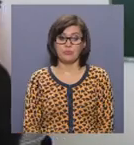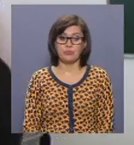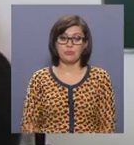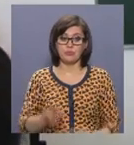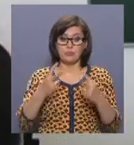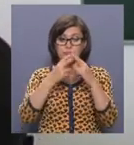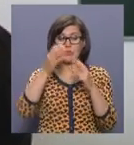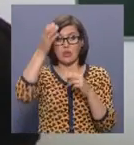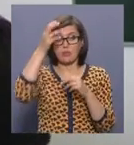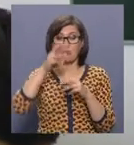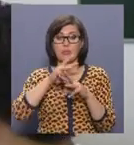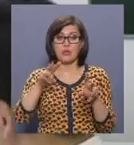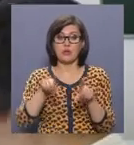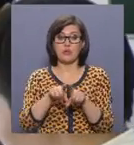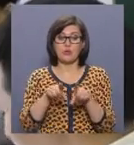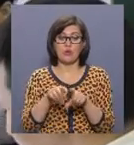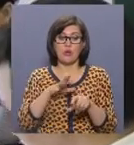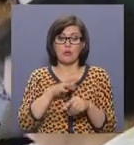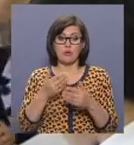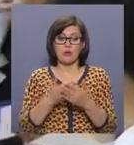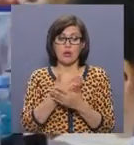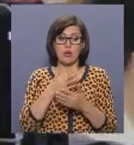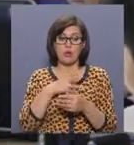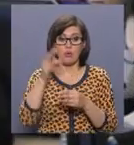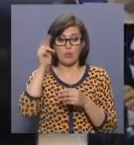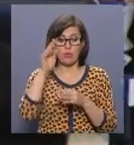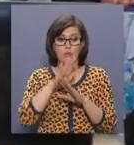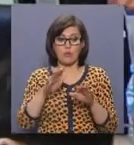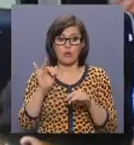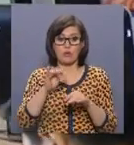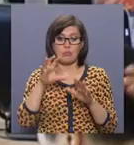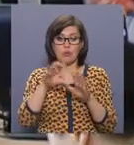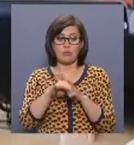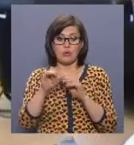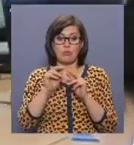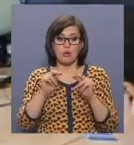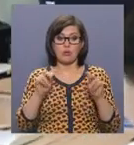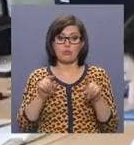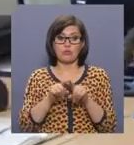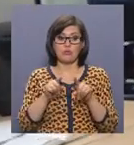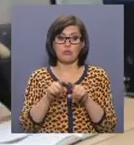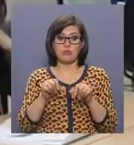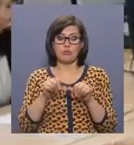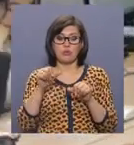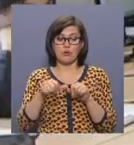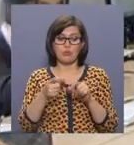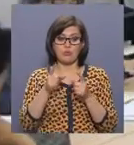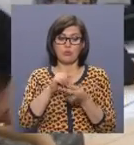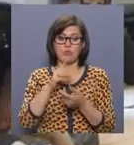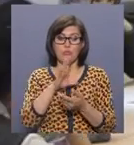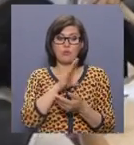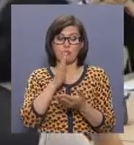Білім министрлігі енгізген жаңашылдық тек оқушылар үшін ғана емес, сонымен қатар мұғалімдер үшін де ерекше өзгеріс болып